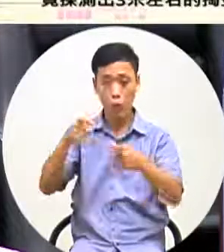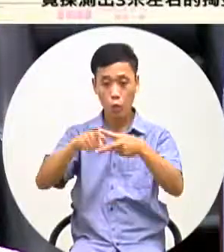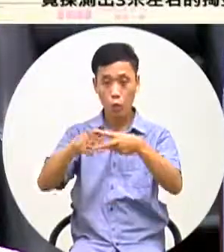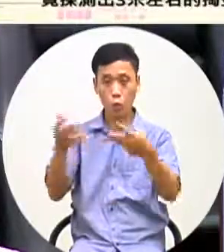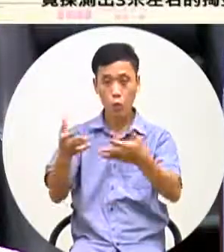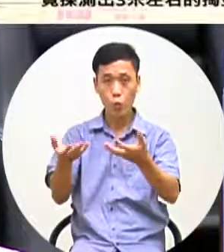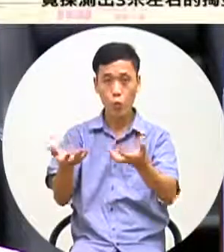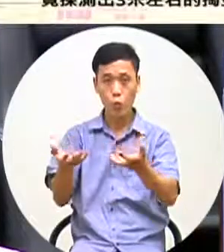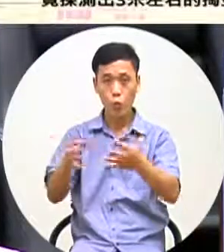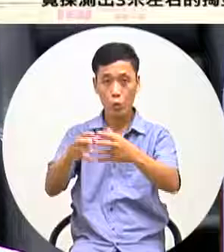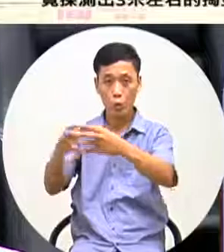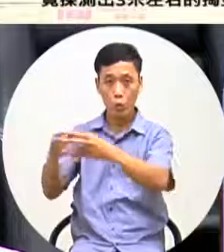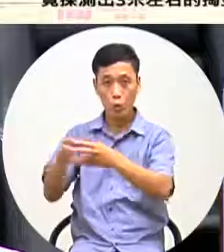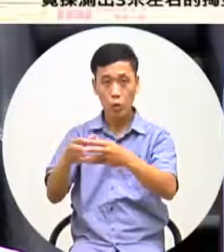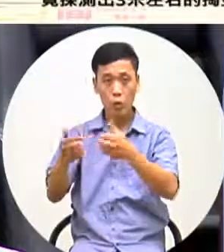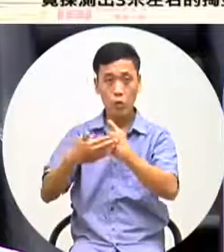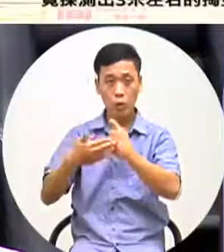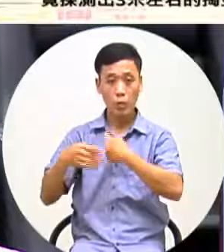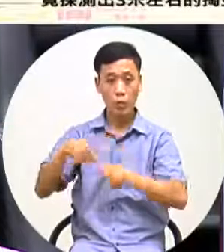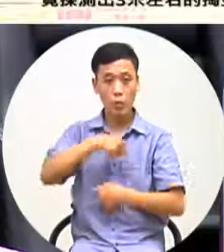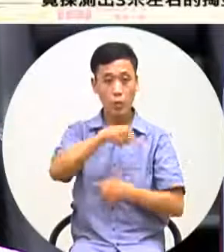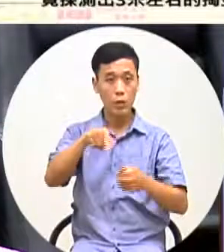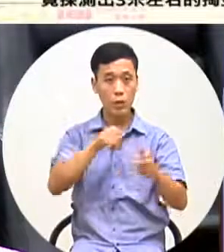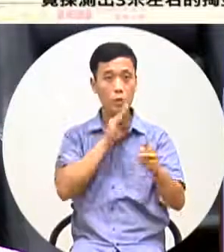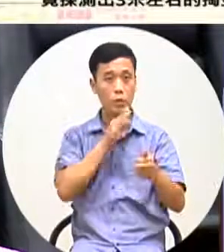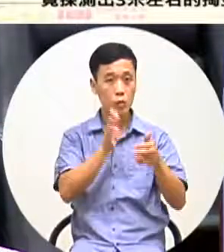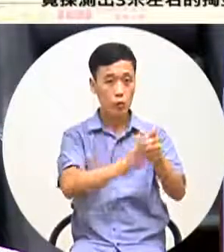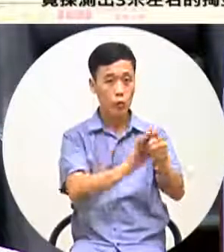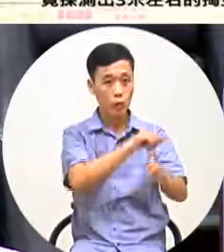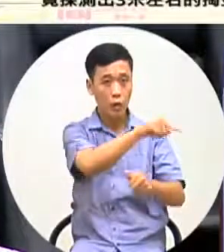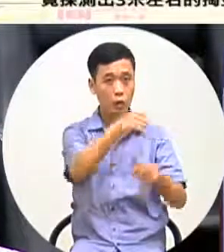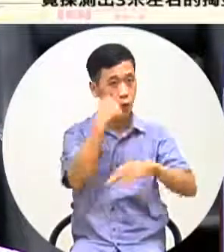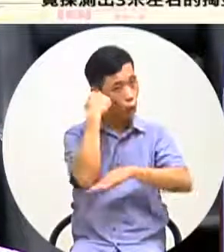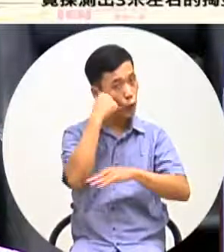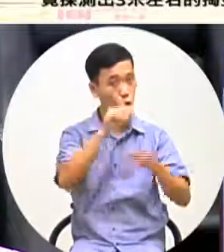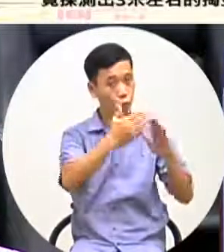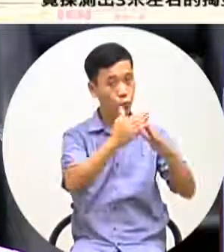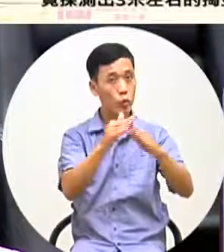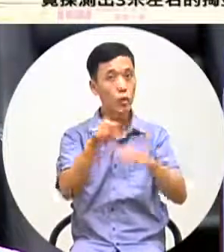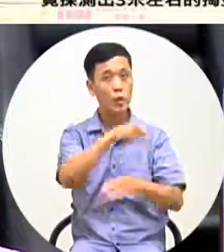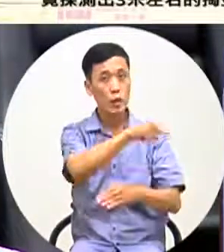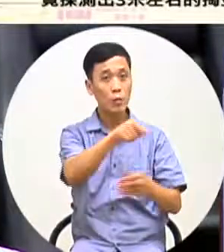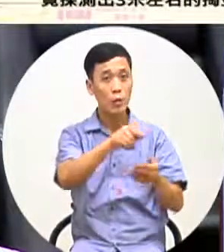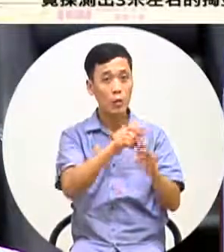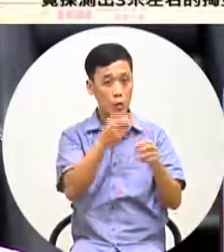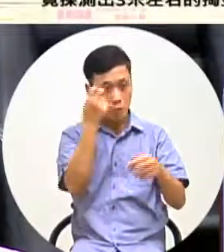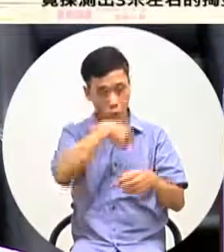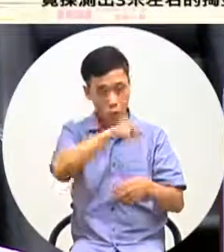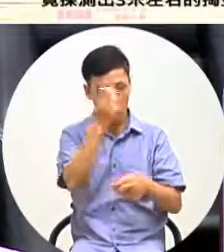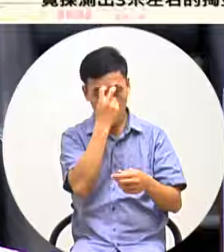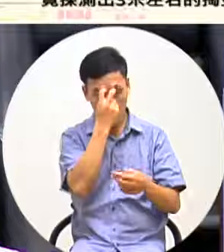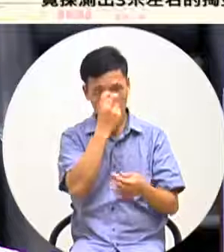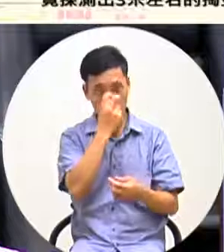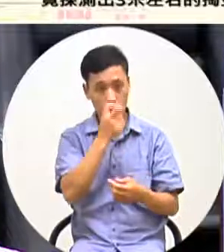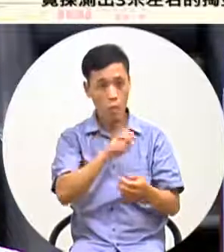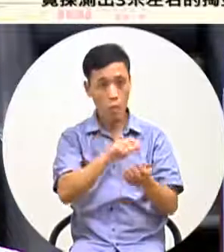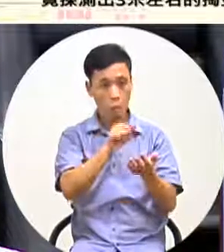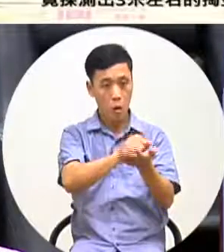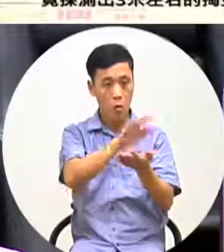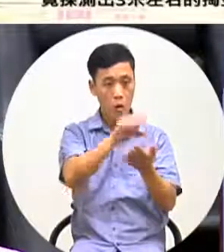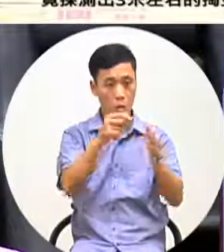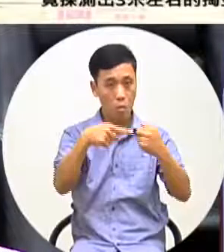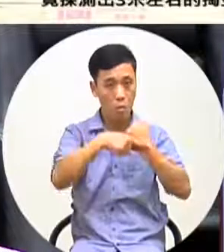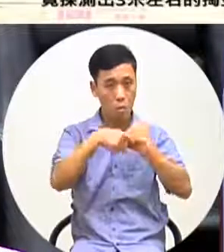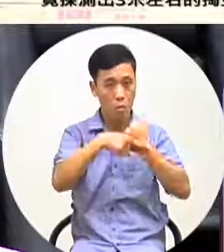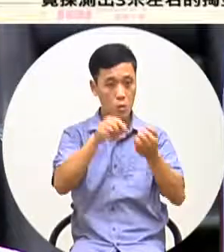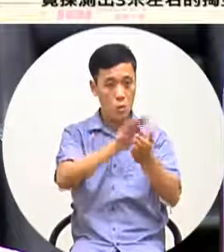助这些住户，因为他们就一本一本一本的鉴定报告书不断的出来，那可是他们都大概知道他们